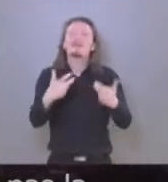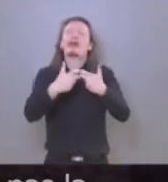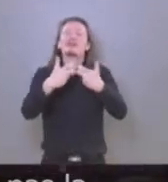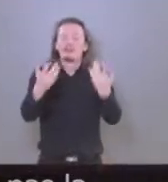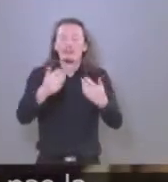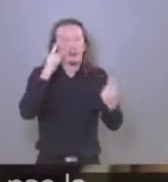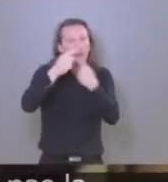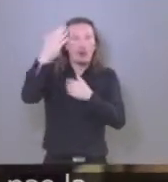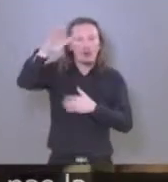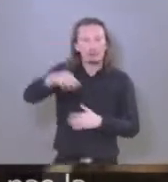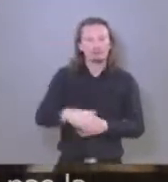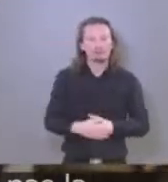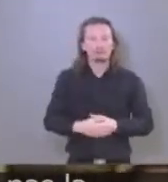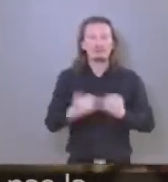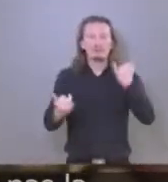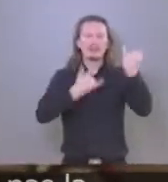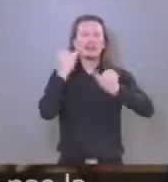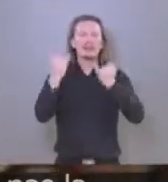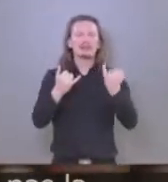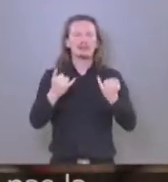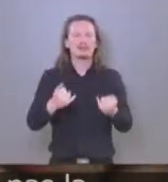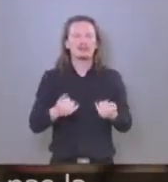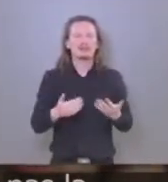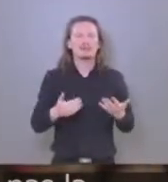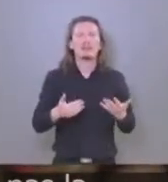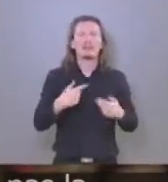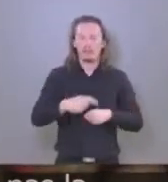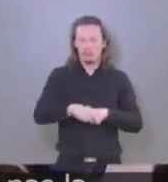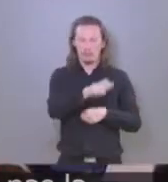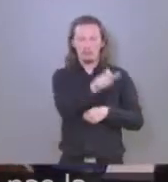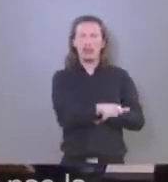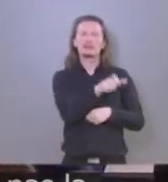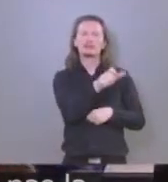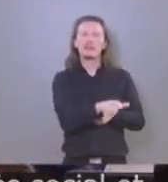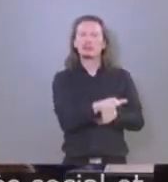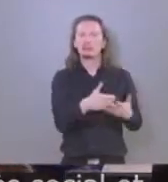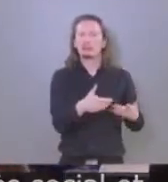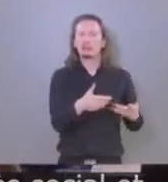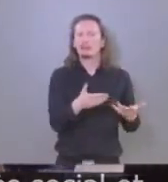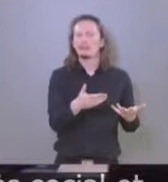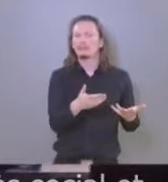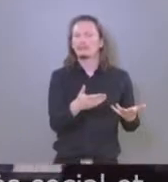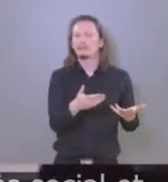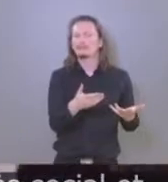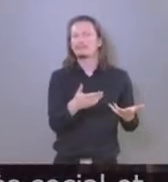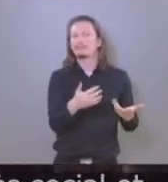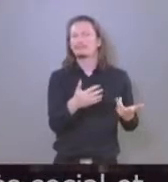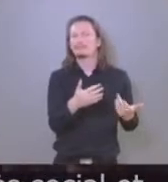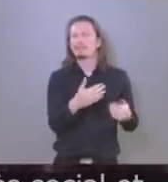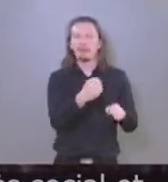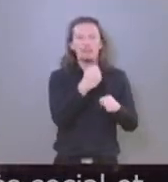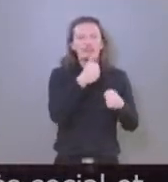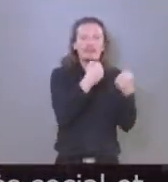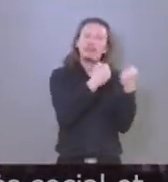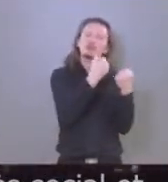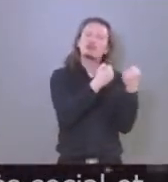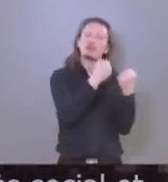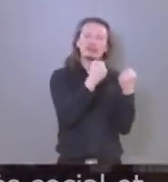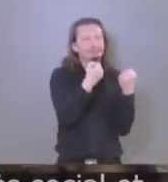plan supprimer 100% des obstacles qui empêchent les gens qui sont dans une petite voiture